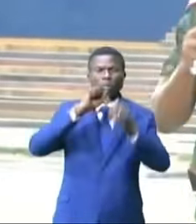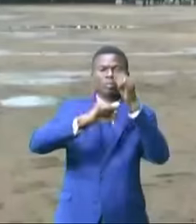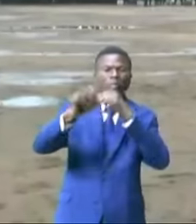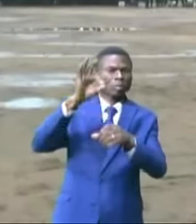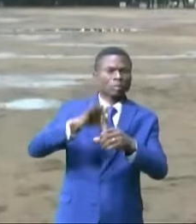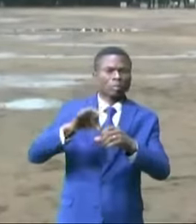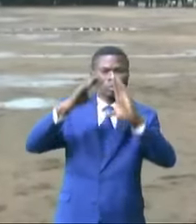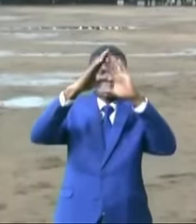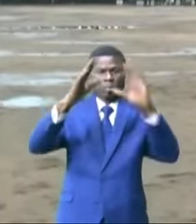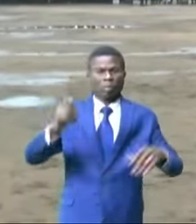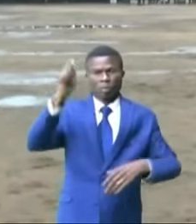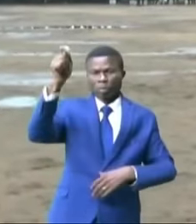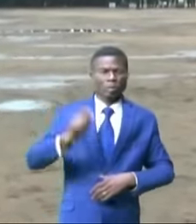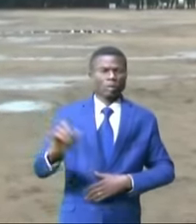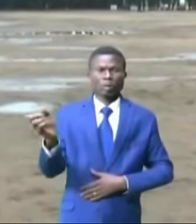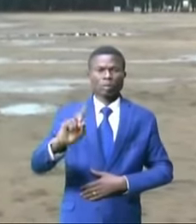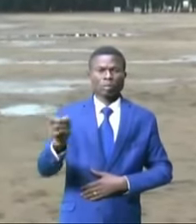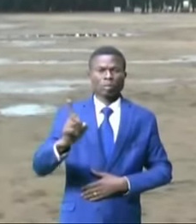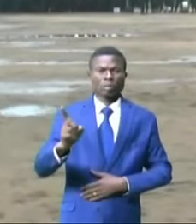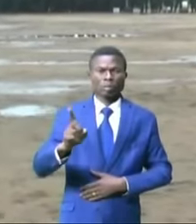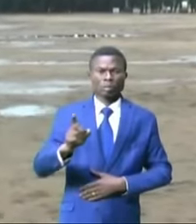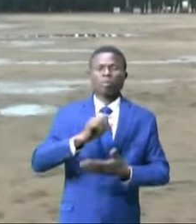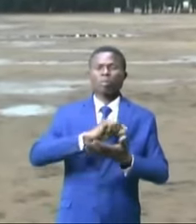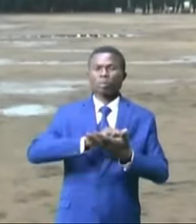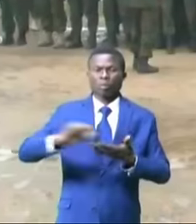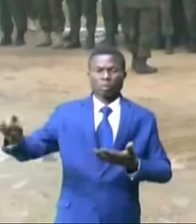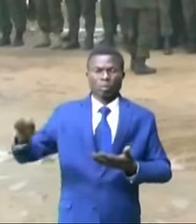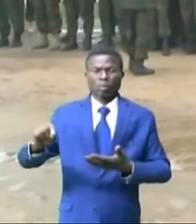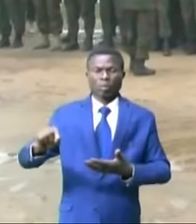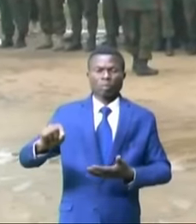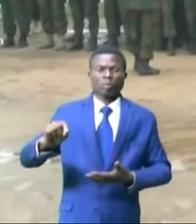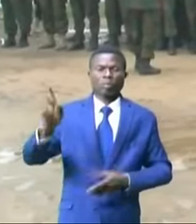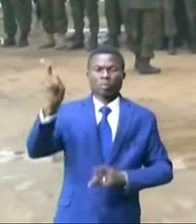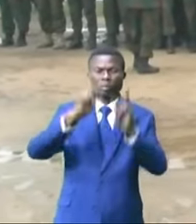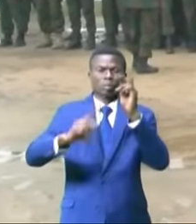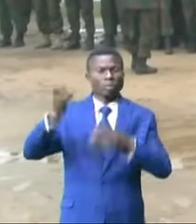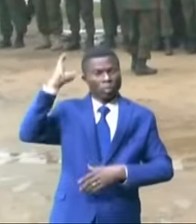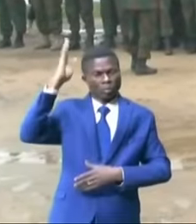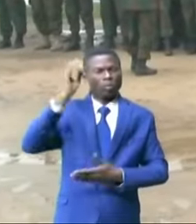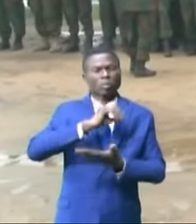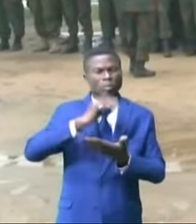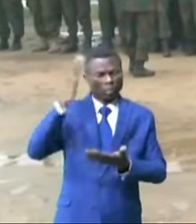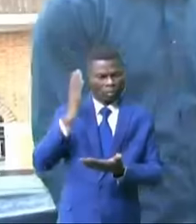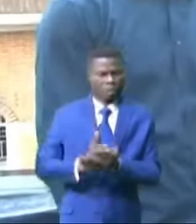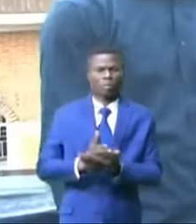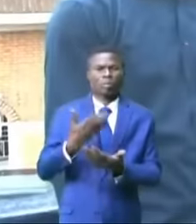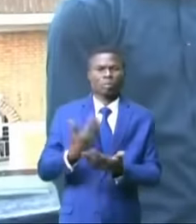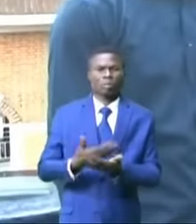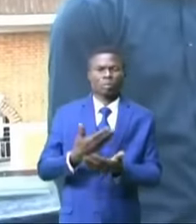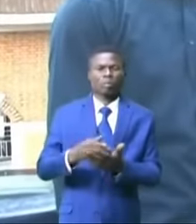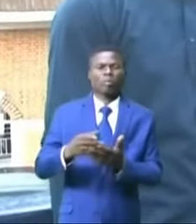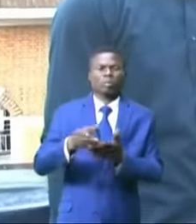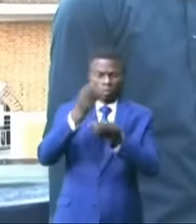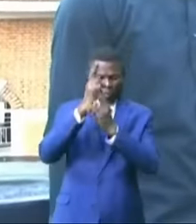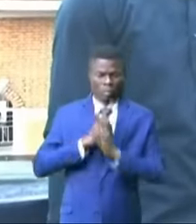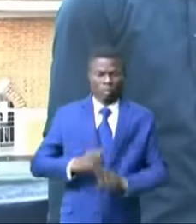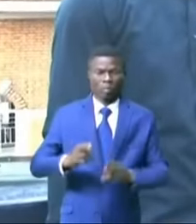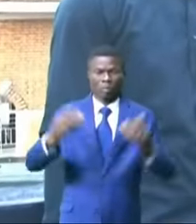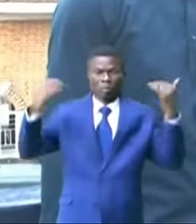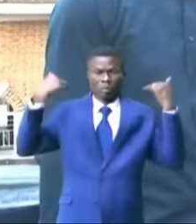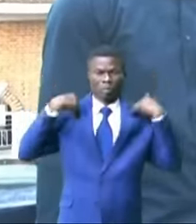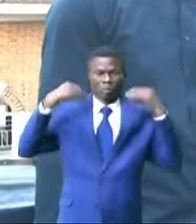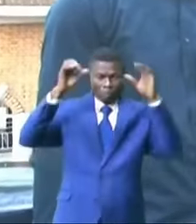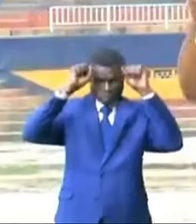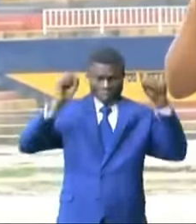électorale dans les camps militaires. L'éradication définitive des inciviques communément appelés Kuluna est urgente. La loyauté au commandant suprême et